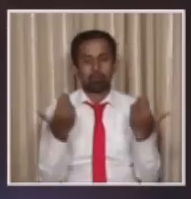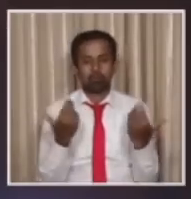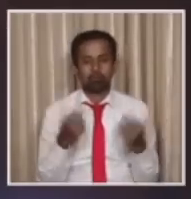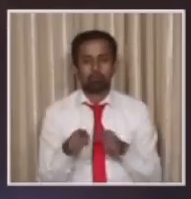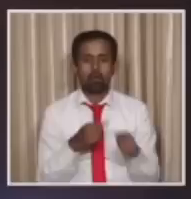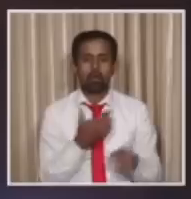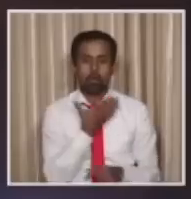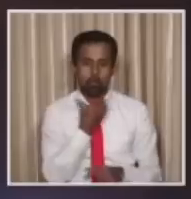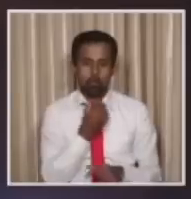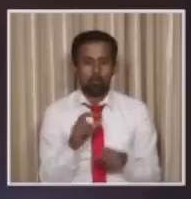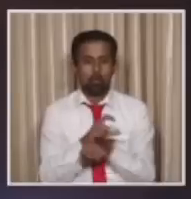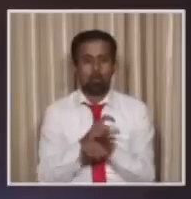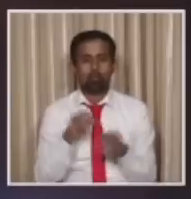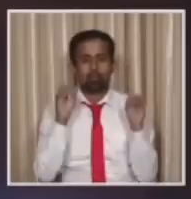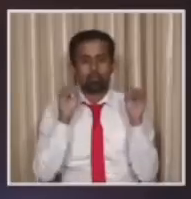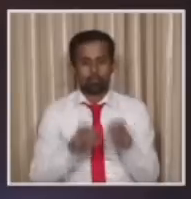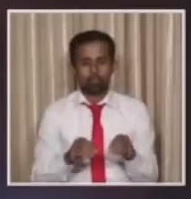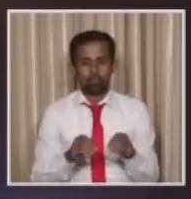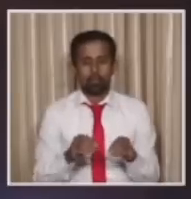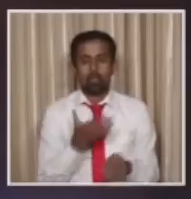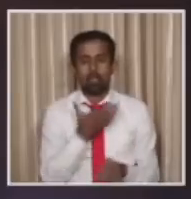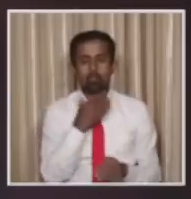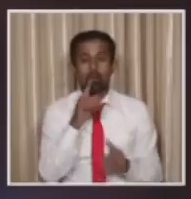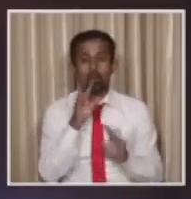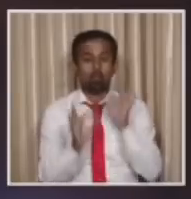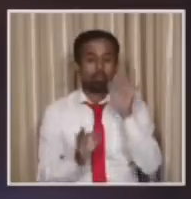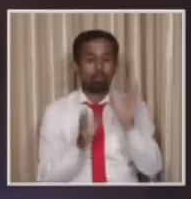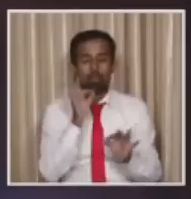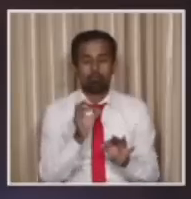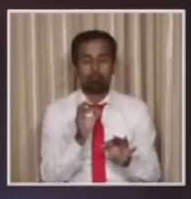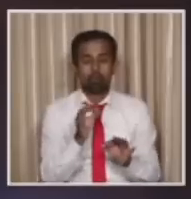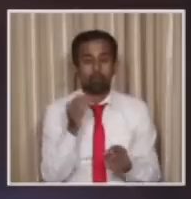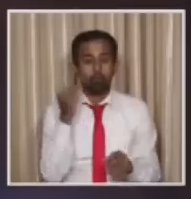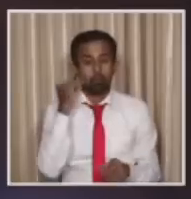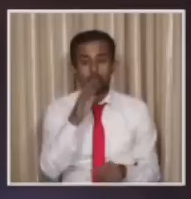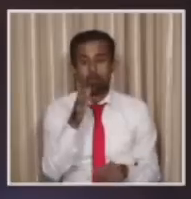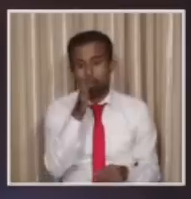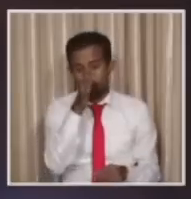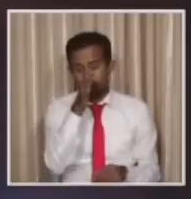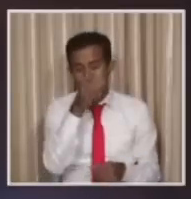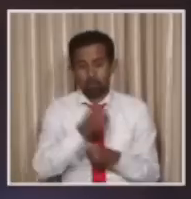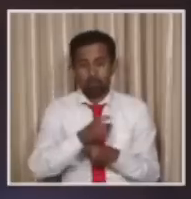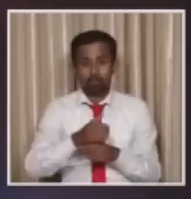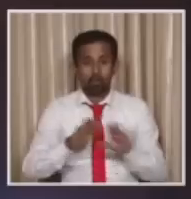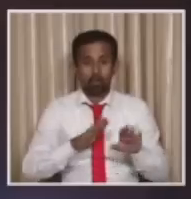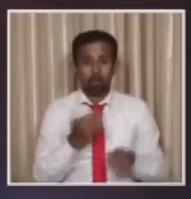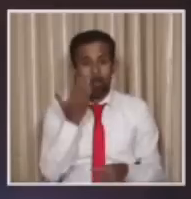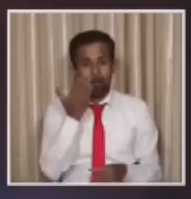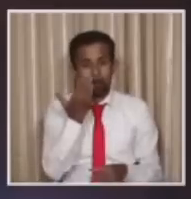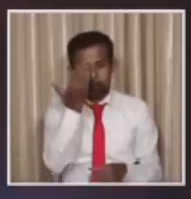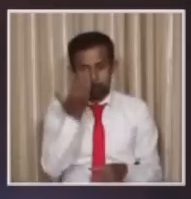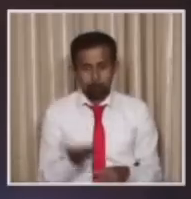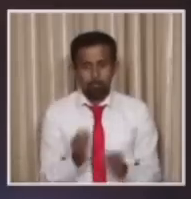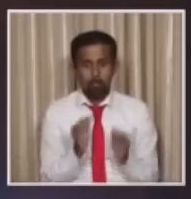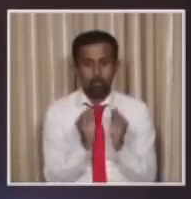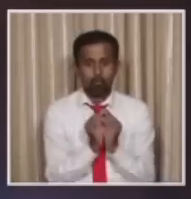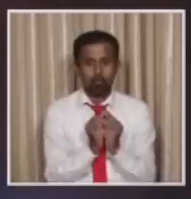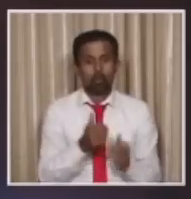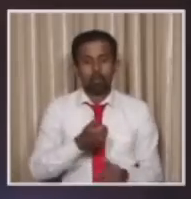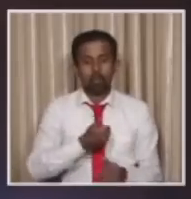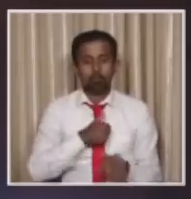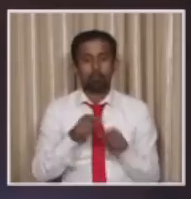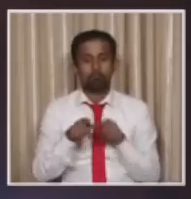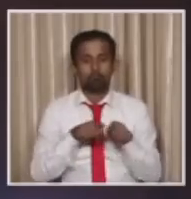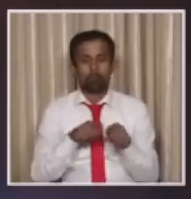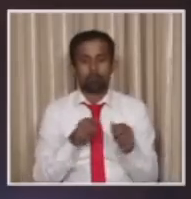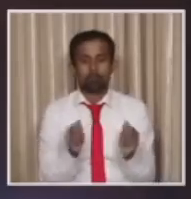විදිහට බොරු කොමිෂන් සභා දාලා බොරු කතා කියලා ජනතාව අන්දලා යහපාලනයක් ගෙනියනවා කියලා පෙන්නලා පෝට්ටුවේට ඕන විදියට